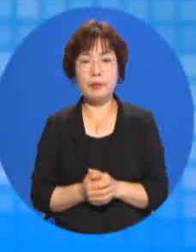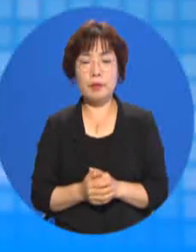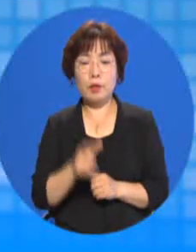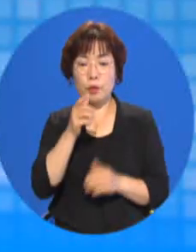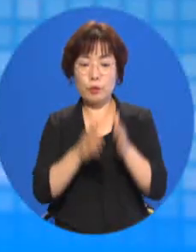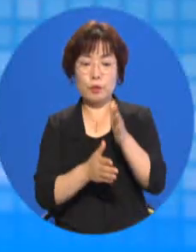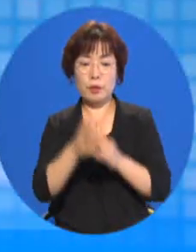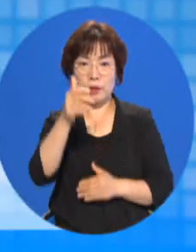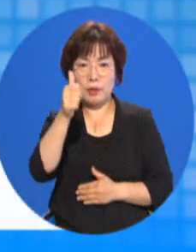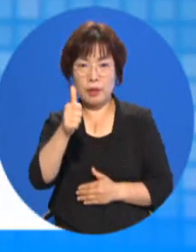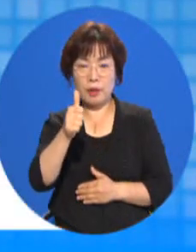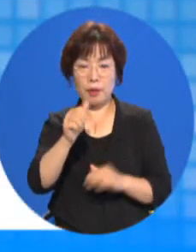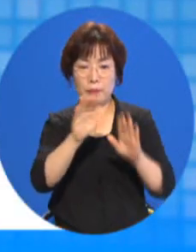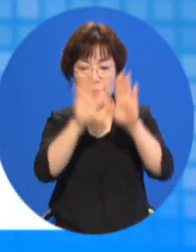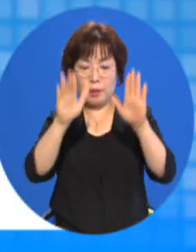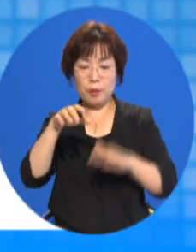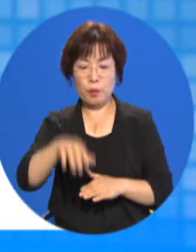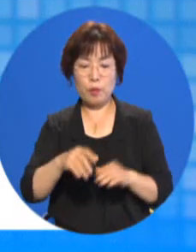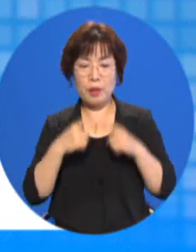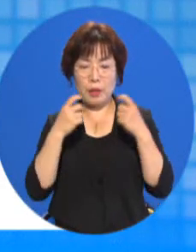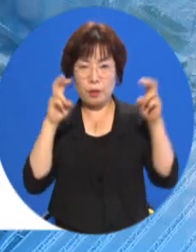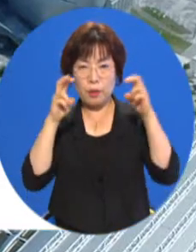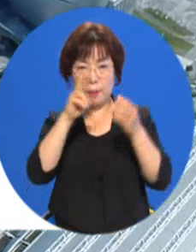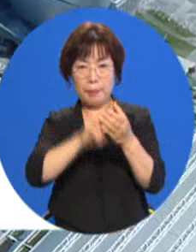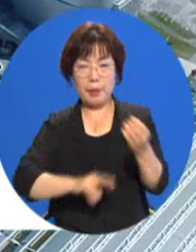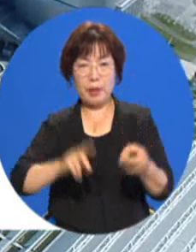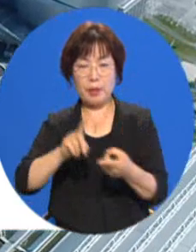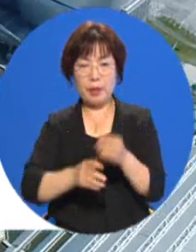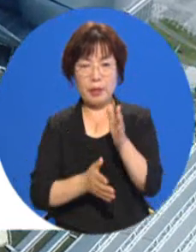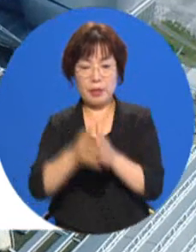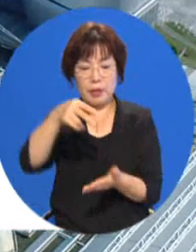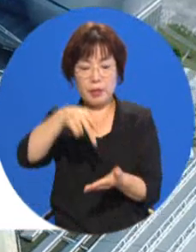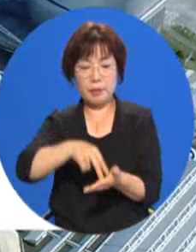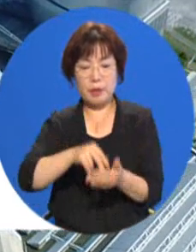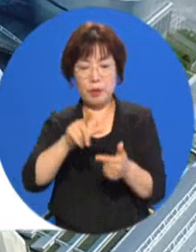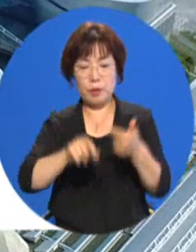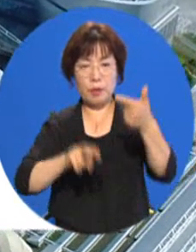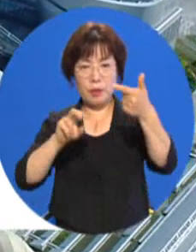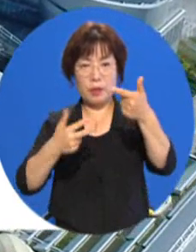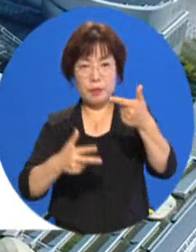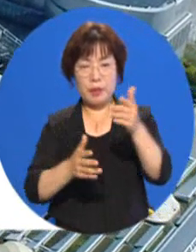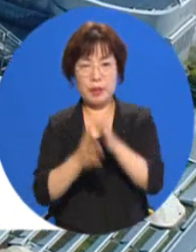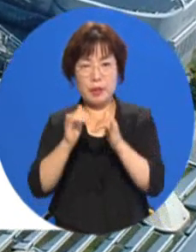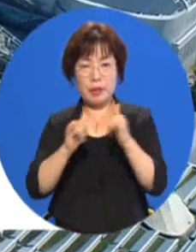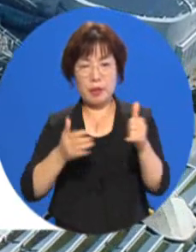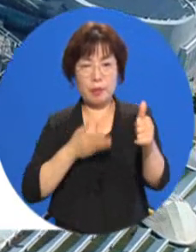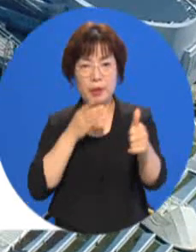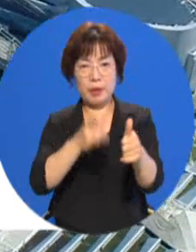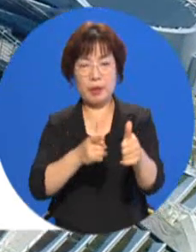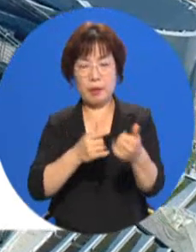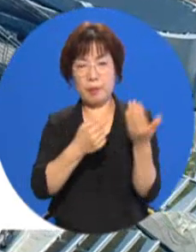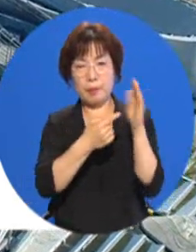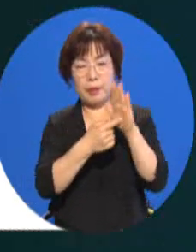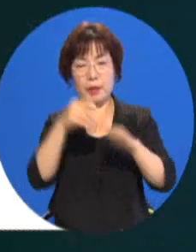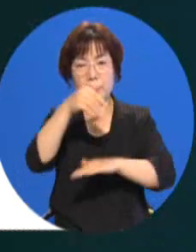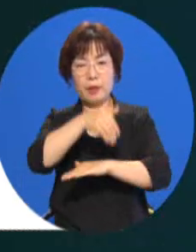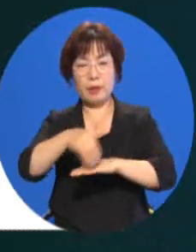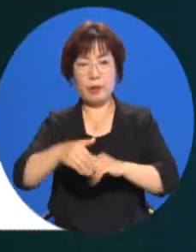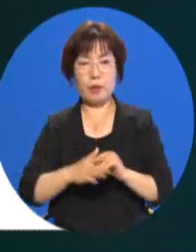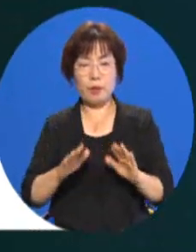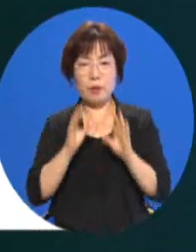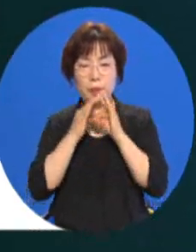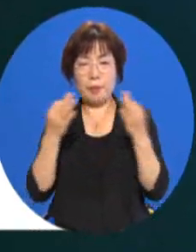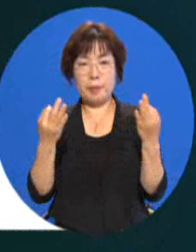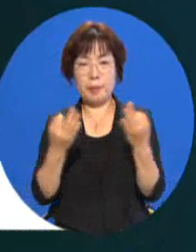권오봉 여수시장이 박람회장 민간 매각과 관련한 여수시의 입장을 오는 27일 시민들에게 밝힐 것으로 보입니다. 권 시장은